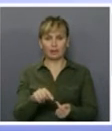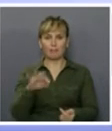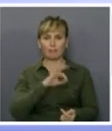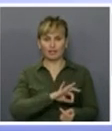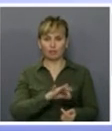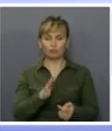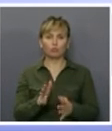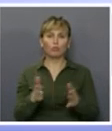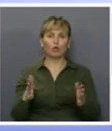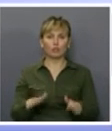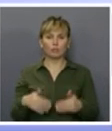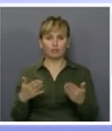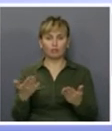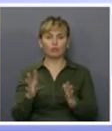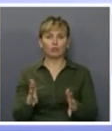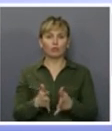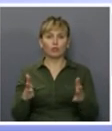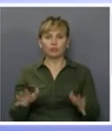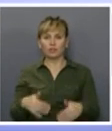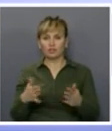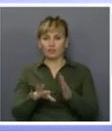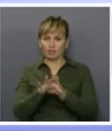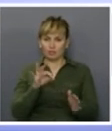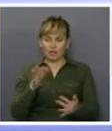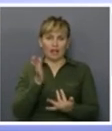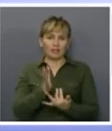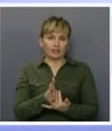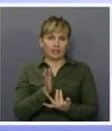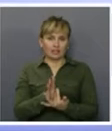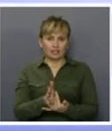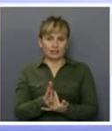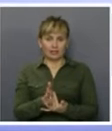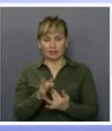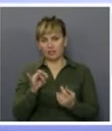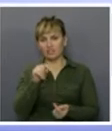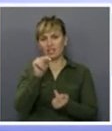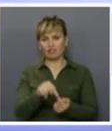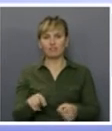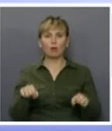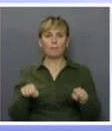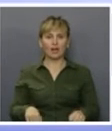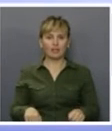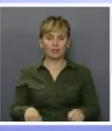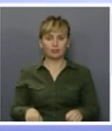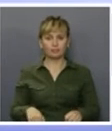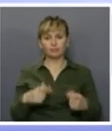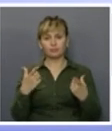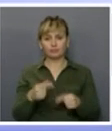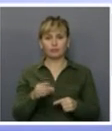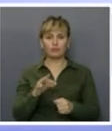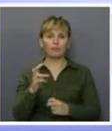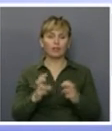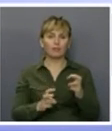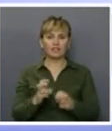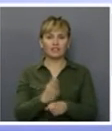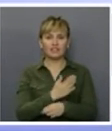будет больше предоставлен, ему будет предоставлено больше выбора, альтернативы и, соответственно, прав. Где-то производители